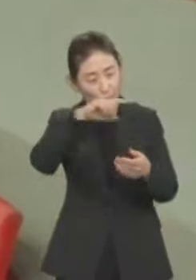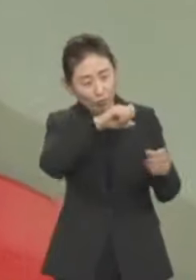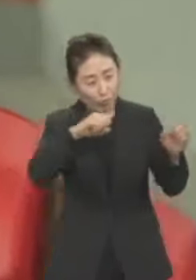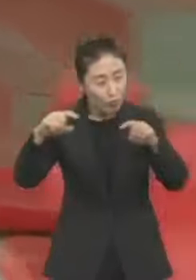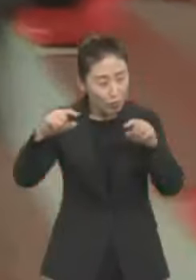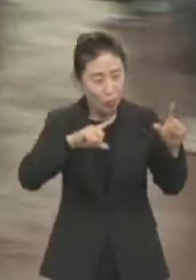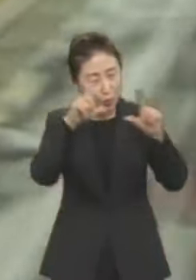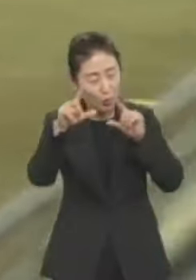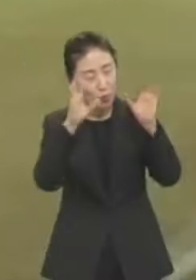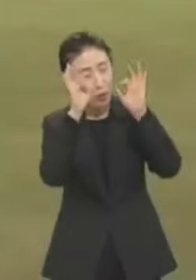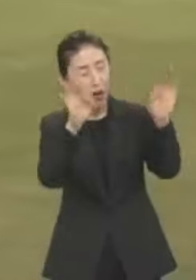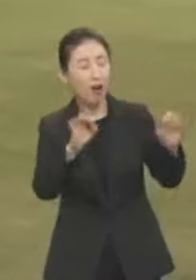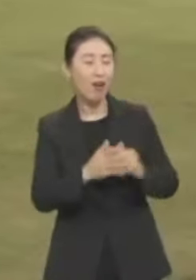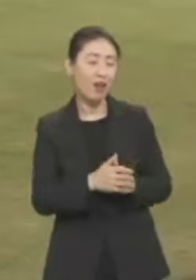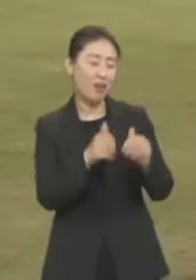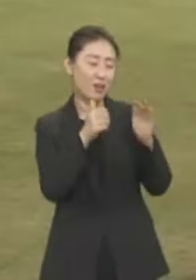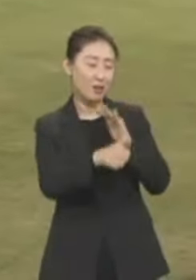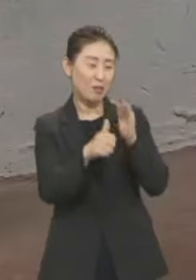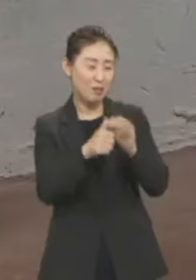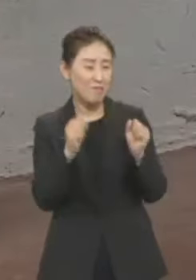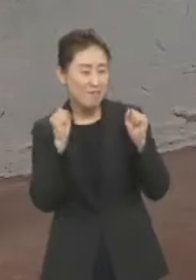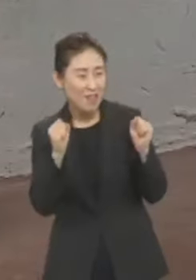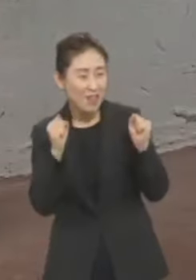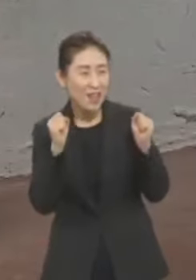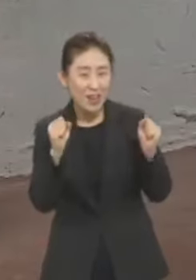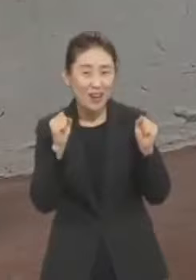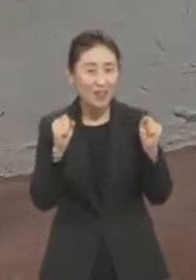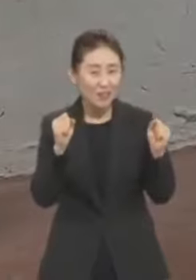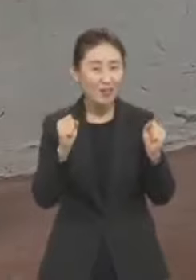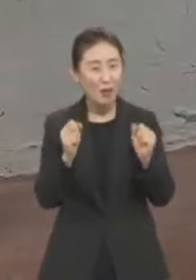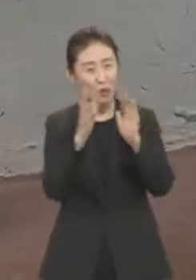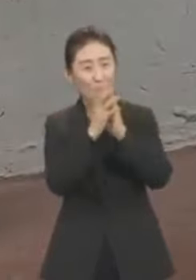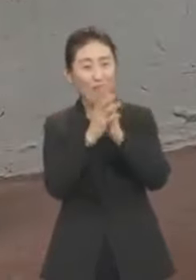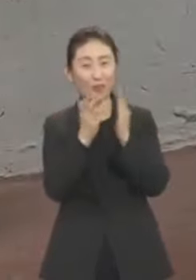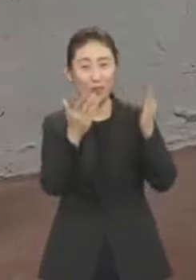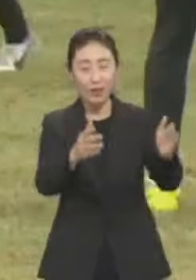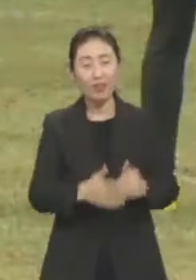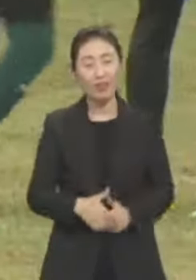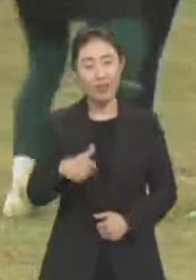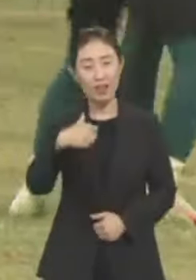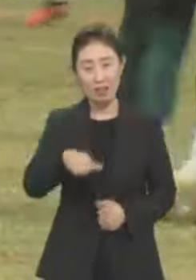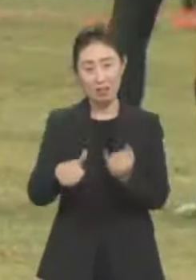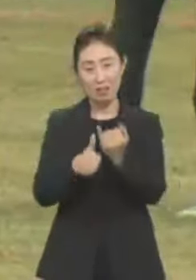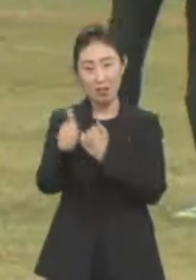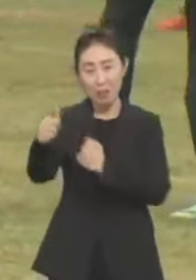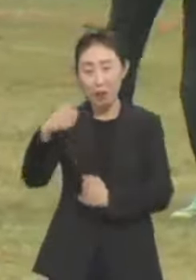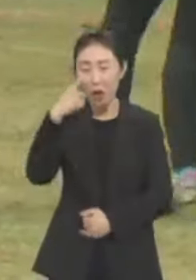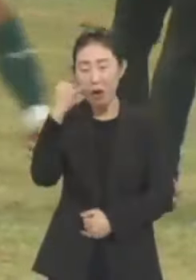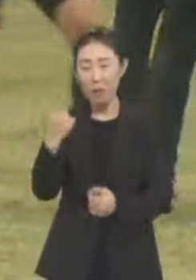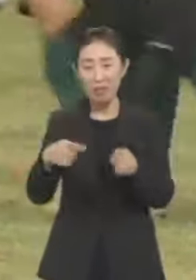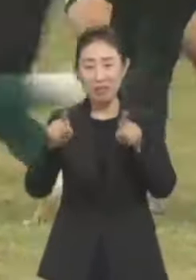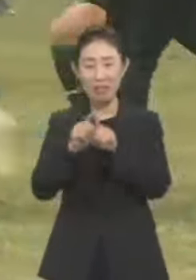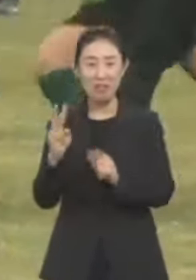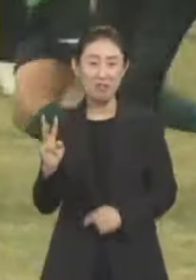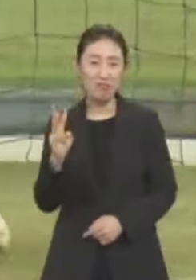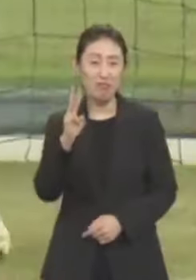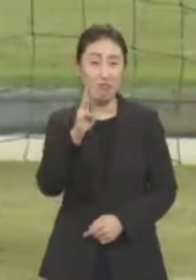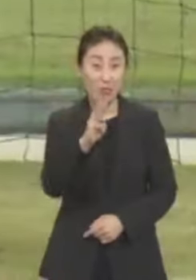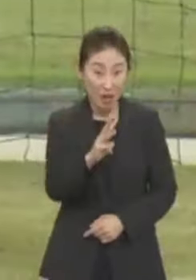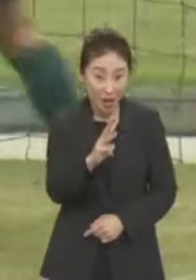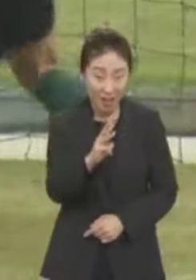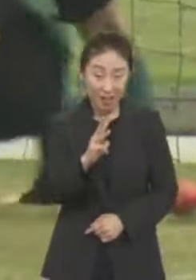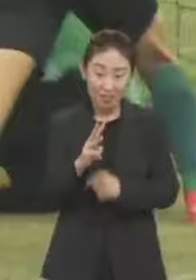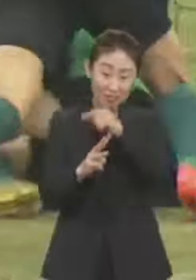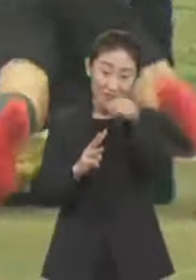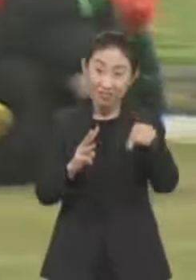새 시즌을 준비하는 선수들에게 열띤 응원을 보냈습니다. 아들과 남편, 친정어머니까지 일가족이 함께 베트남을